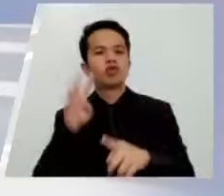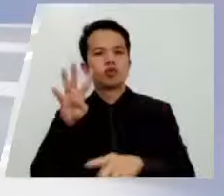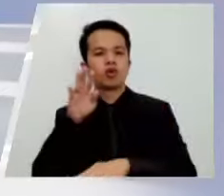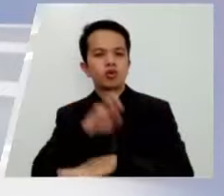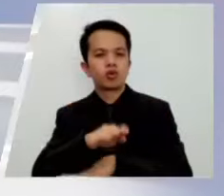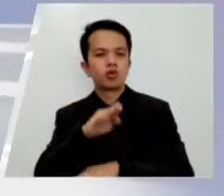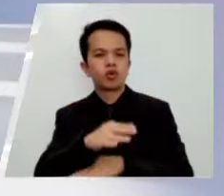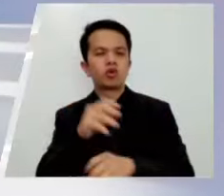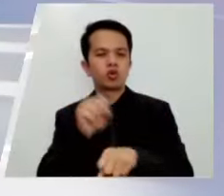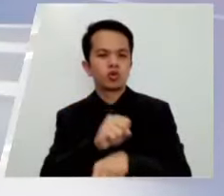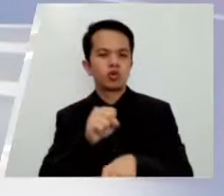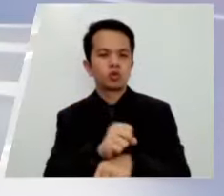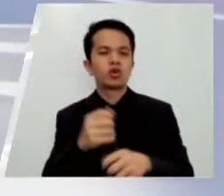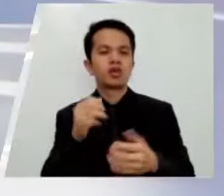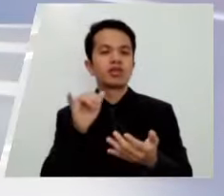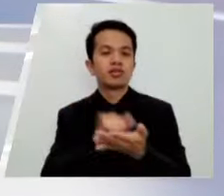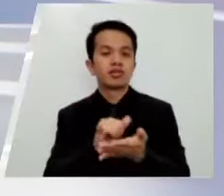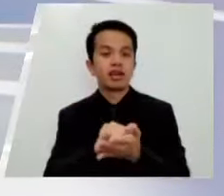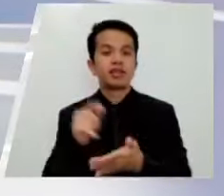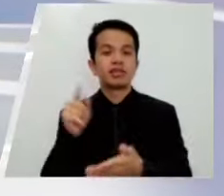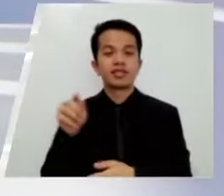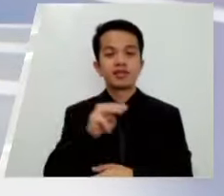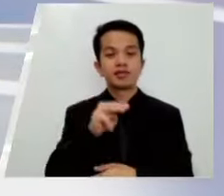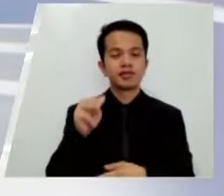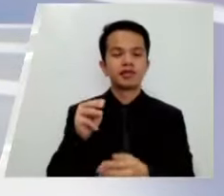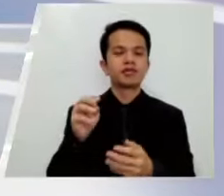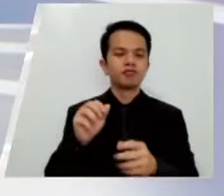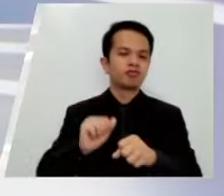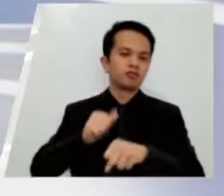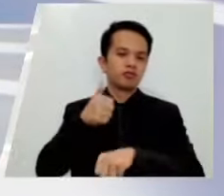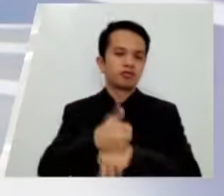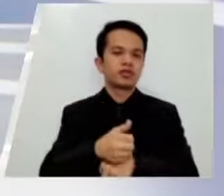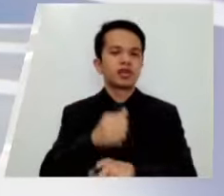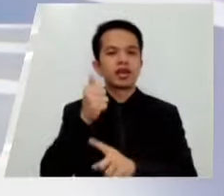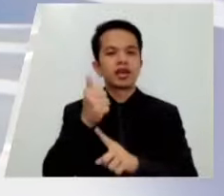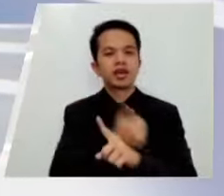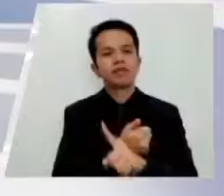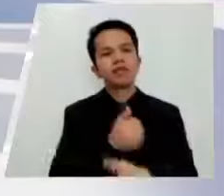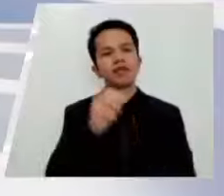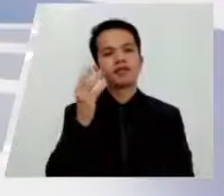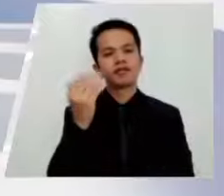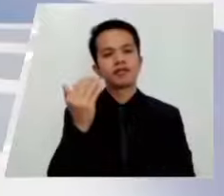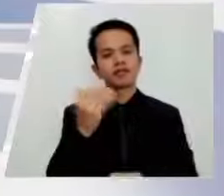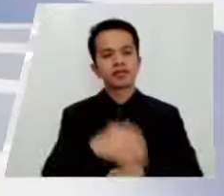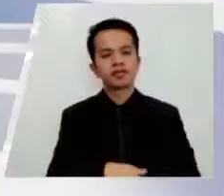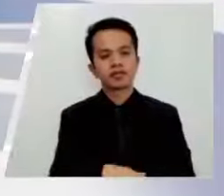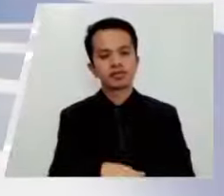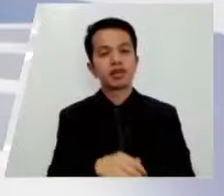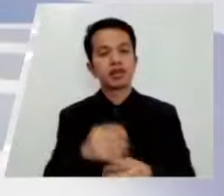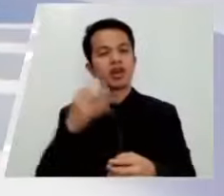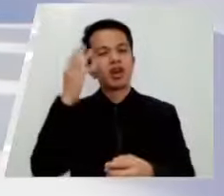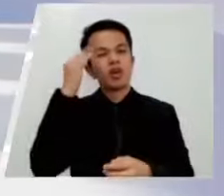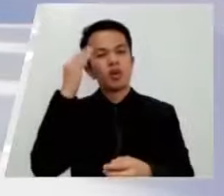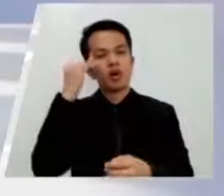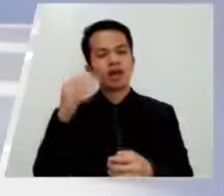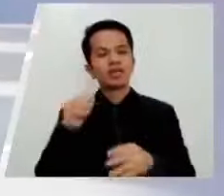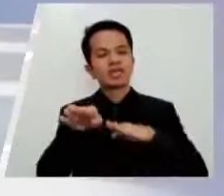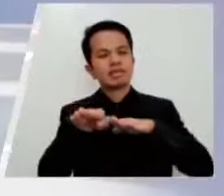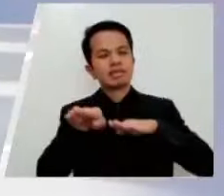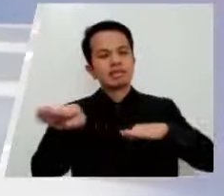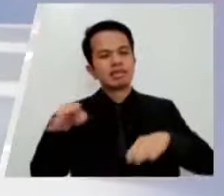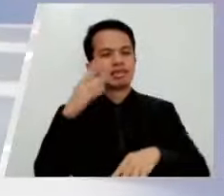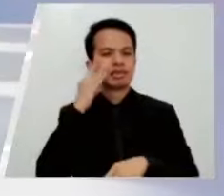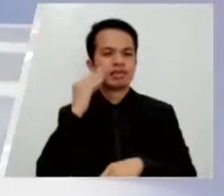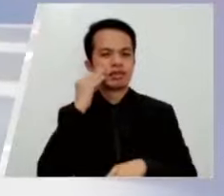resolusyon ng Metro Manila Council, epektibo ito simula April 15. Pagtugon daw ito sa mabigat na trapiko nararanasan sa NCR